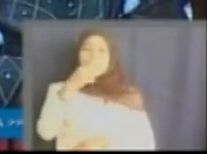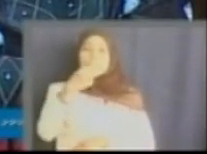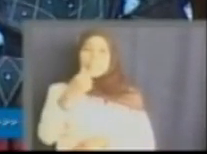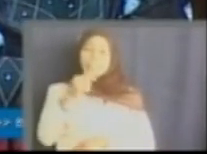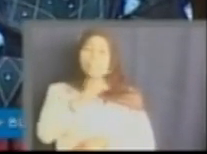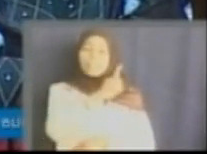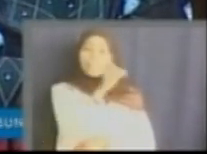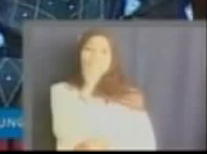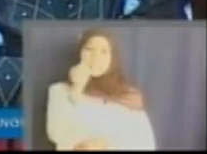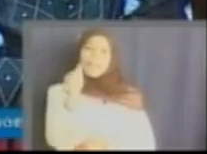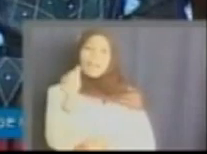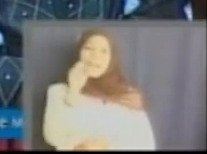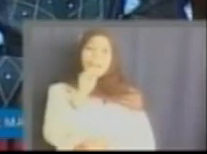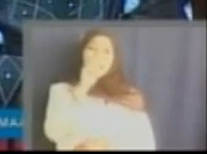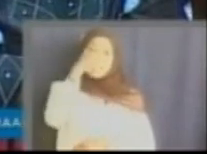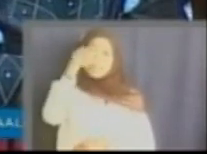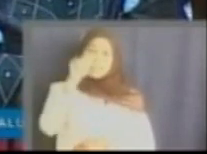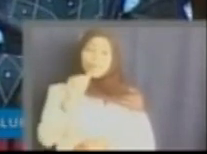Ndugu Faustina, ndugu Lile